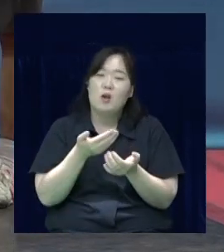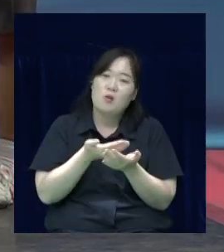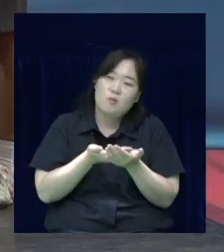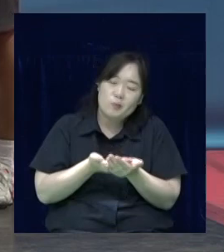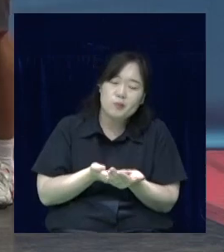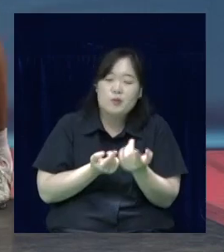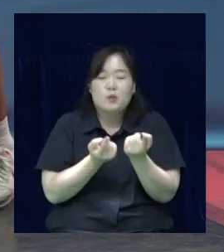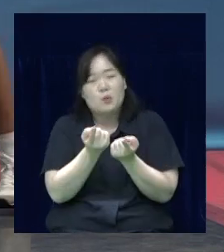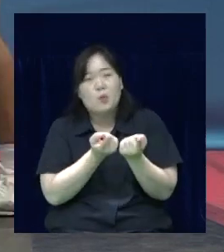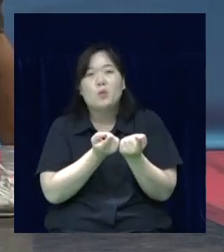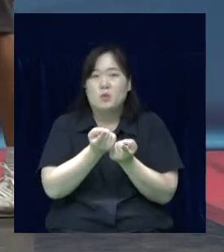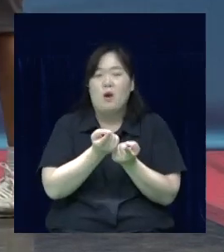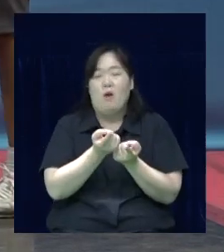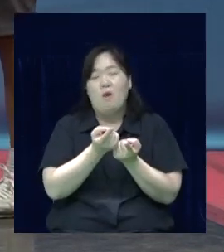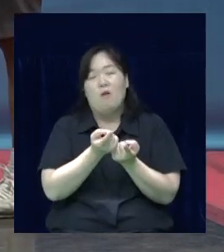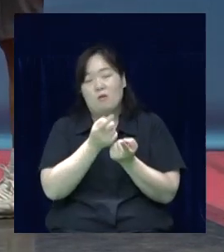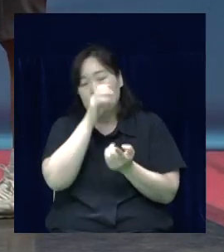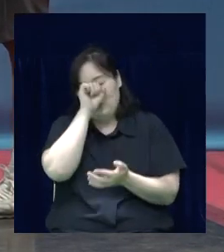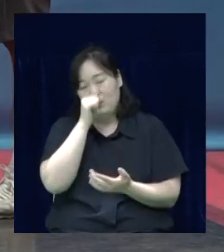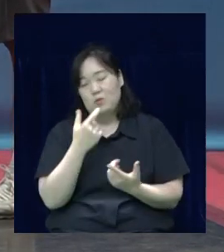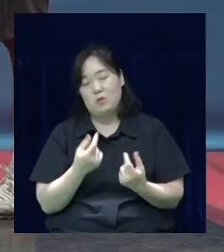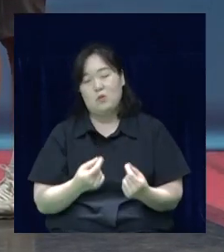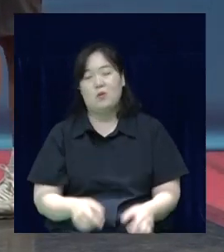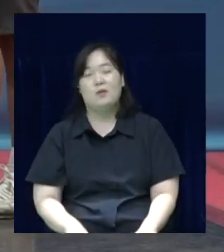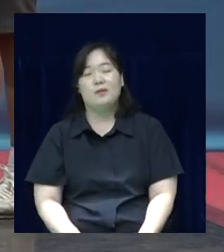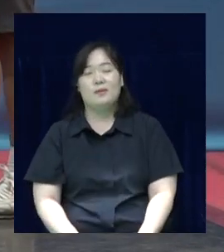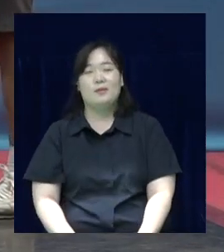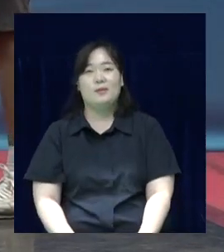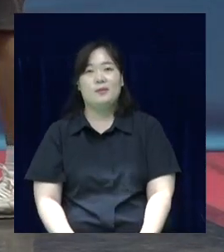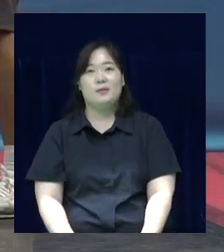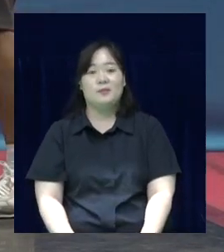어떤 신청은 기록 신청은 좋지 않습니다. 그렇습니다. 예.